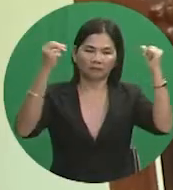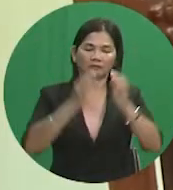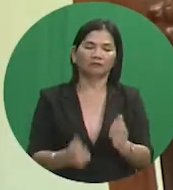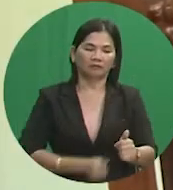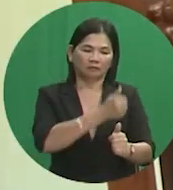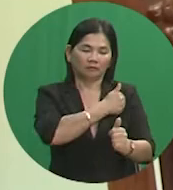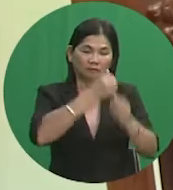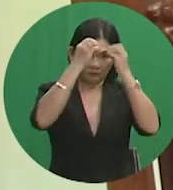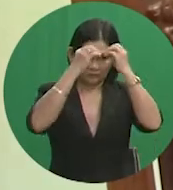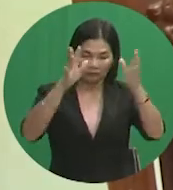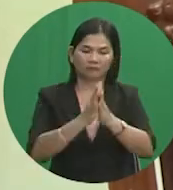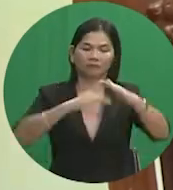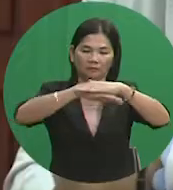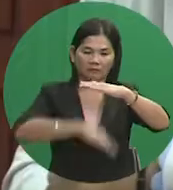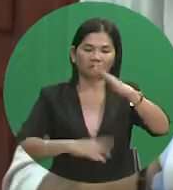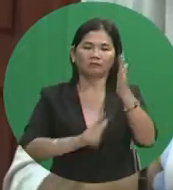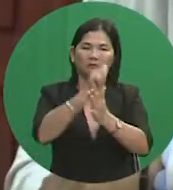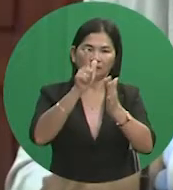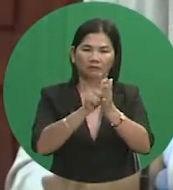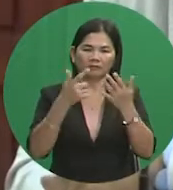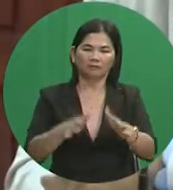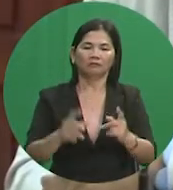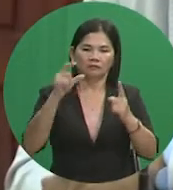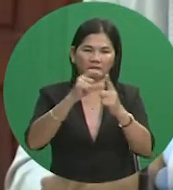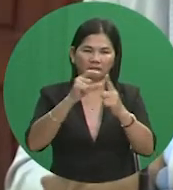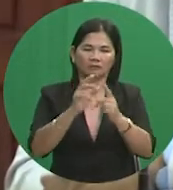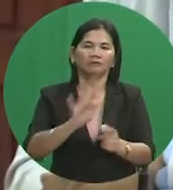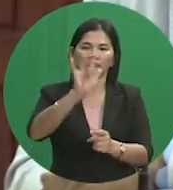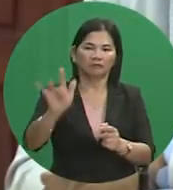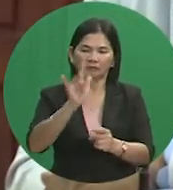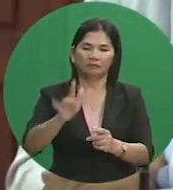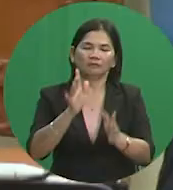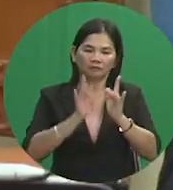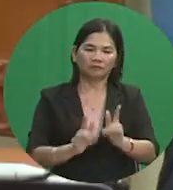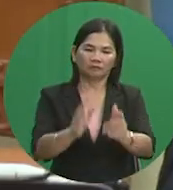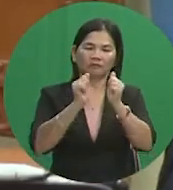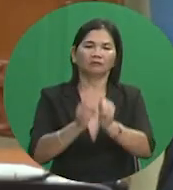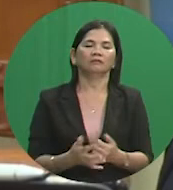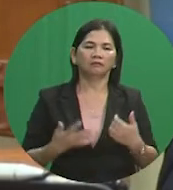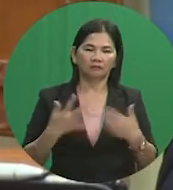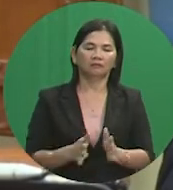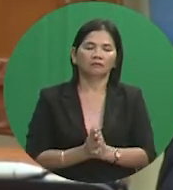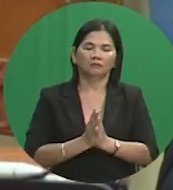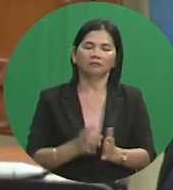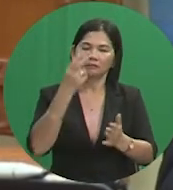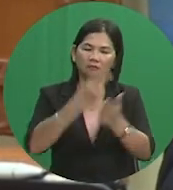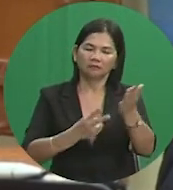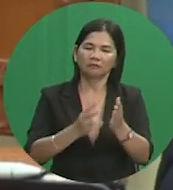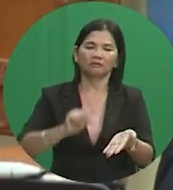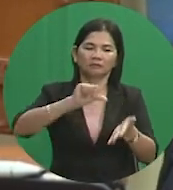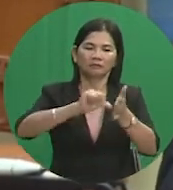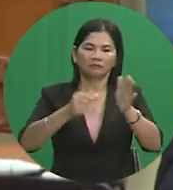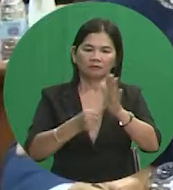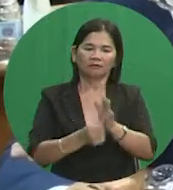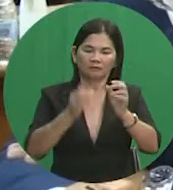សួងព័ត៌មាននៅថ្នាក់ជាតិនិងថ្នាក់ក្រោមជាតិយកពាក្យទាំងអស់នោះទៅប្រើប្រាស់ឲ្យមានសុក្រិតភាពនិងស្របតាមអ្វីដែលជាខ្លឹមសារដែលត្